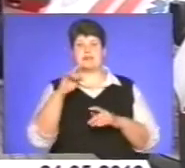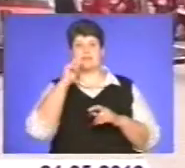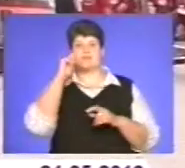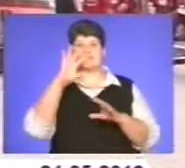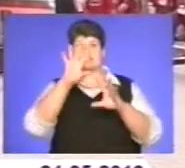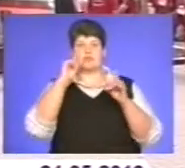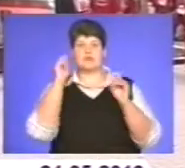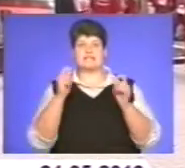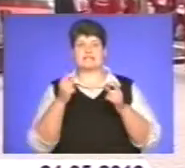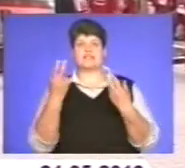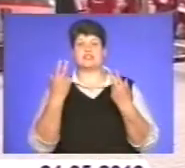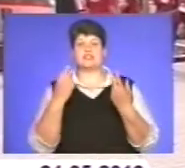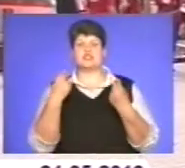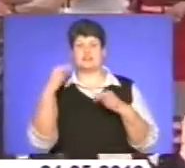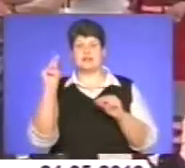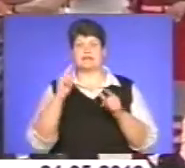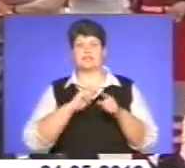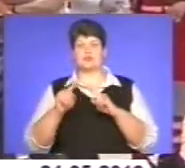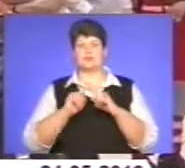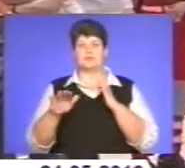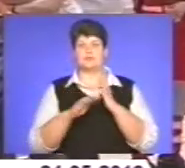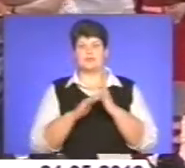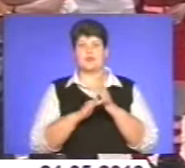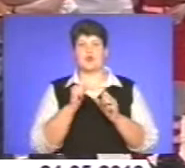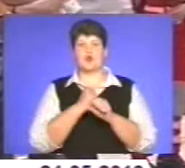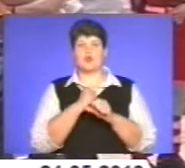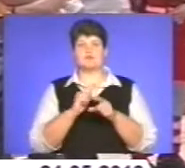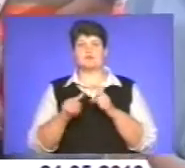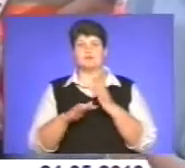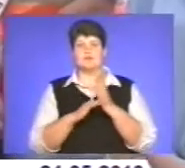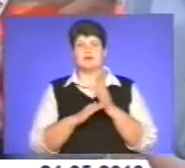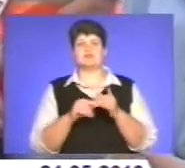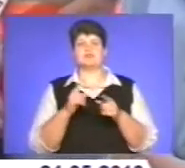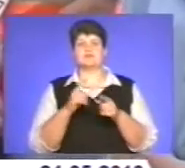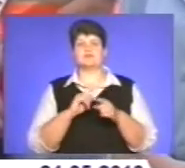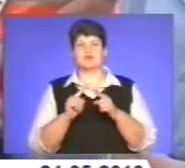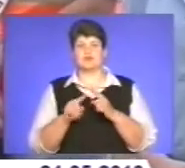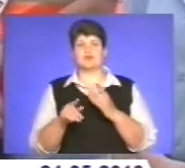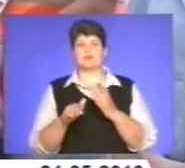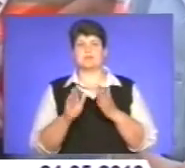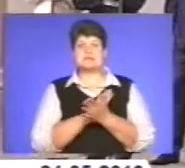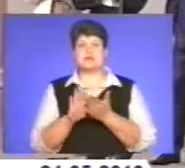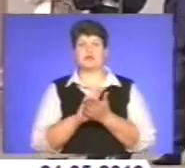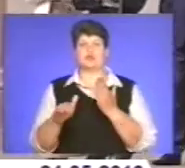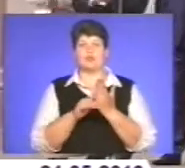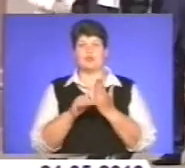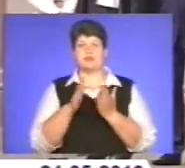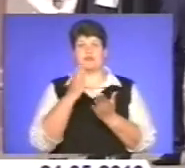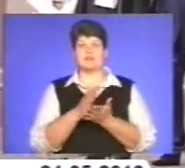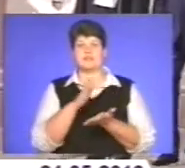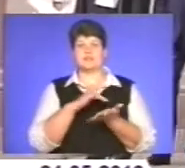бригад екстреної медичної допомоги. Робота екстренки та питання доступної оперативної та безплатної допомоги перебуває в центрі